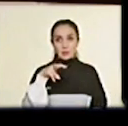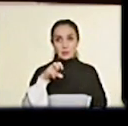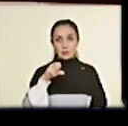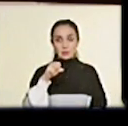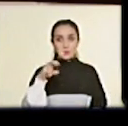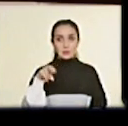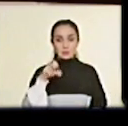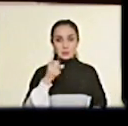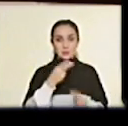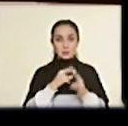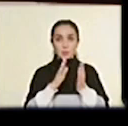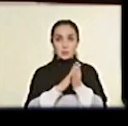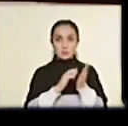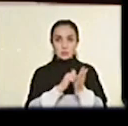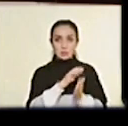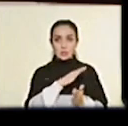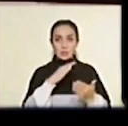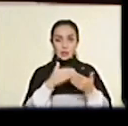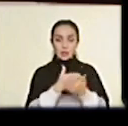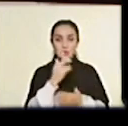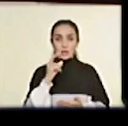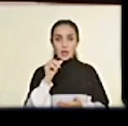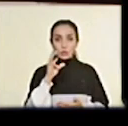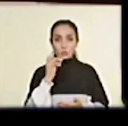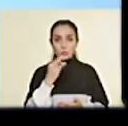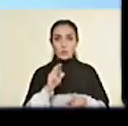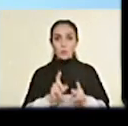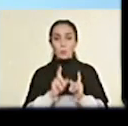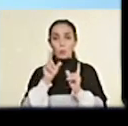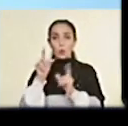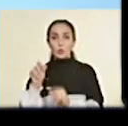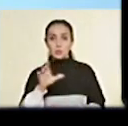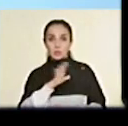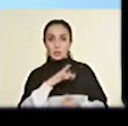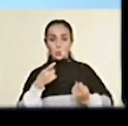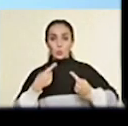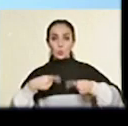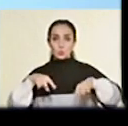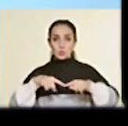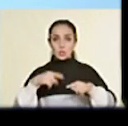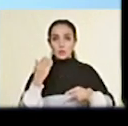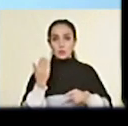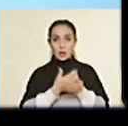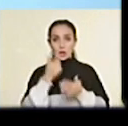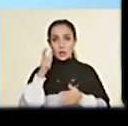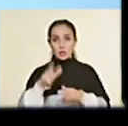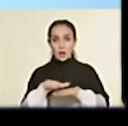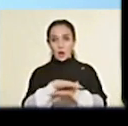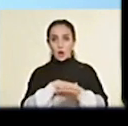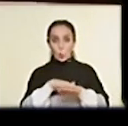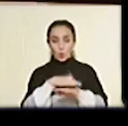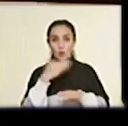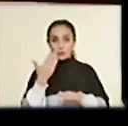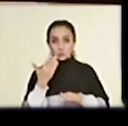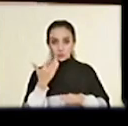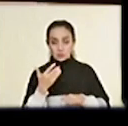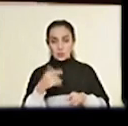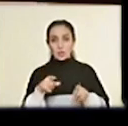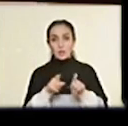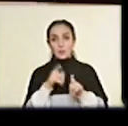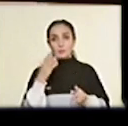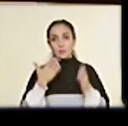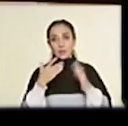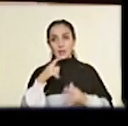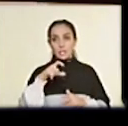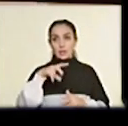yangi koloniyalar tashkil qilishsa-da, o'sha borgan hududlaridagi mahalliy aholini yoki